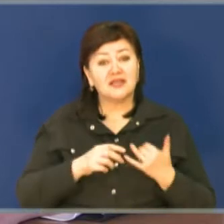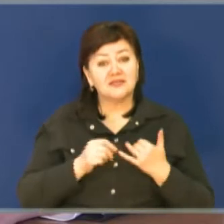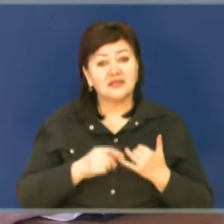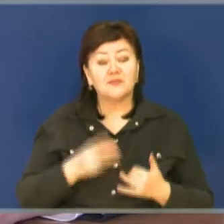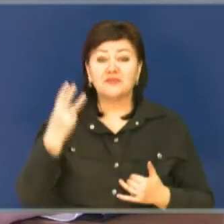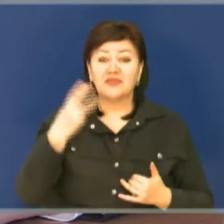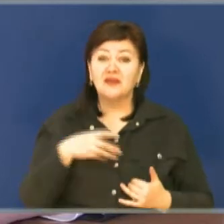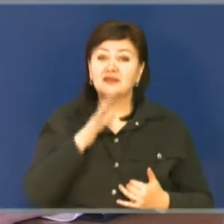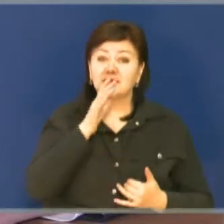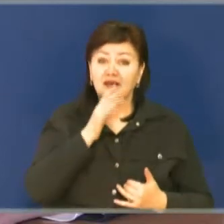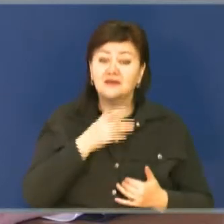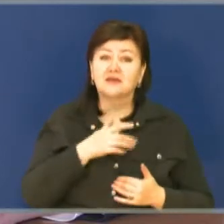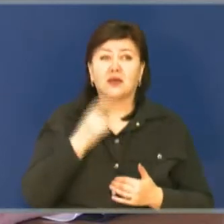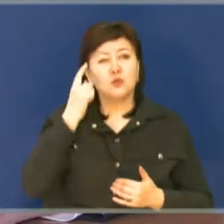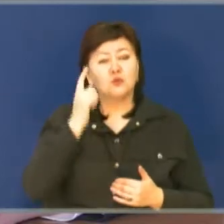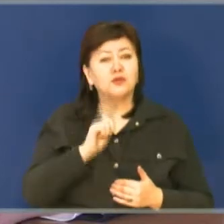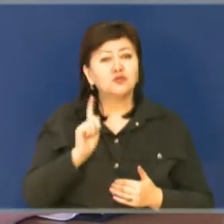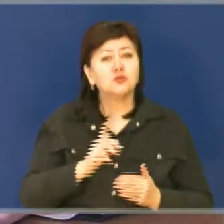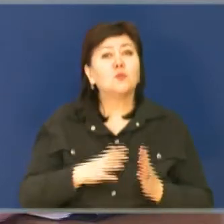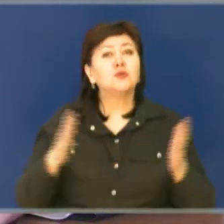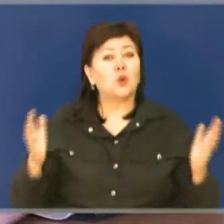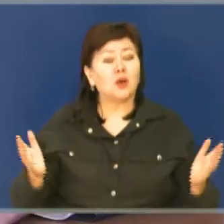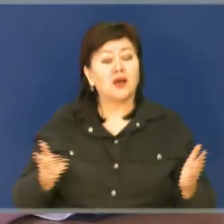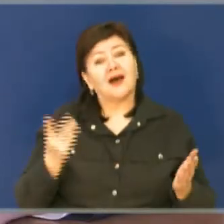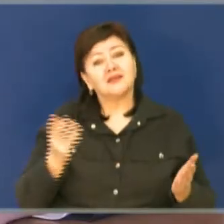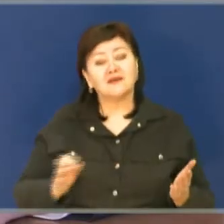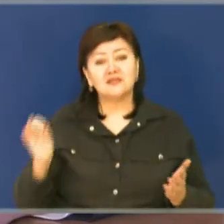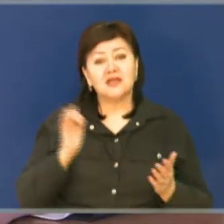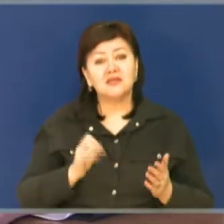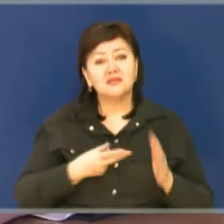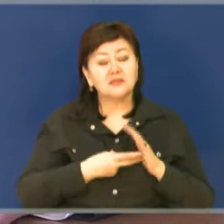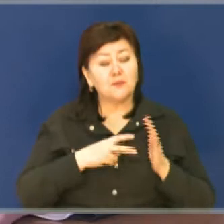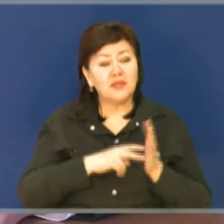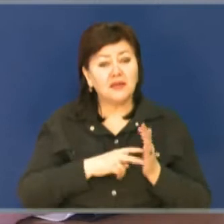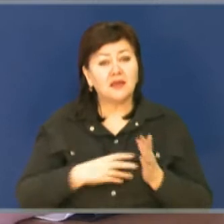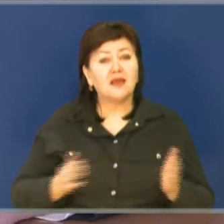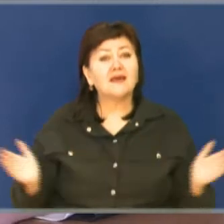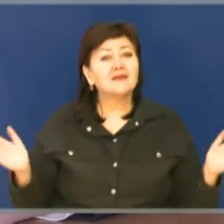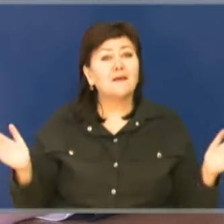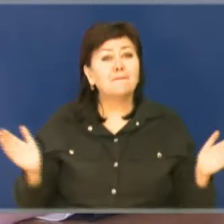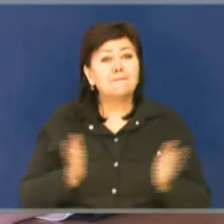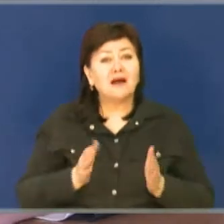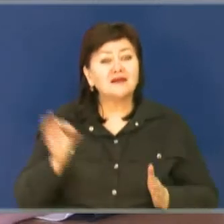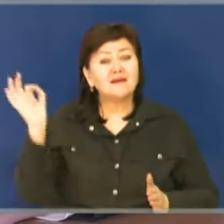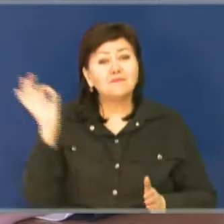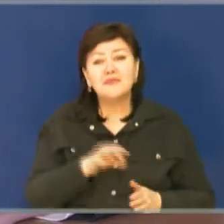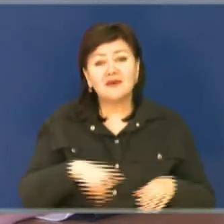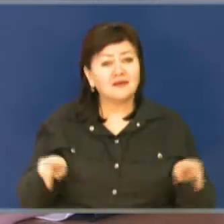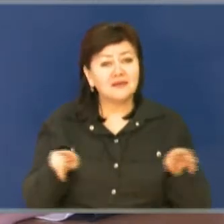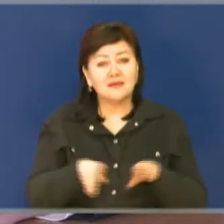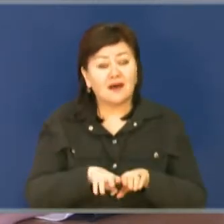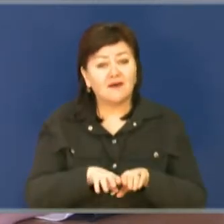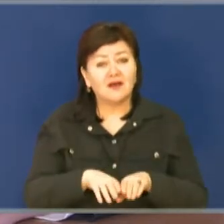это с одной стороны кажется много, а с другой стороны в историческом плане это буквально вот как миг. Но и